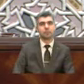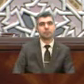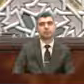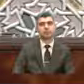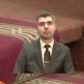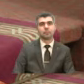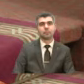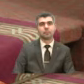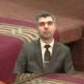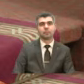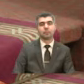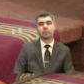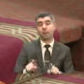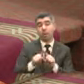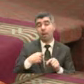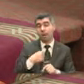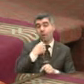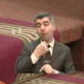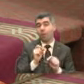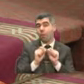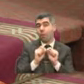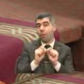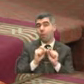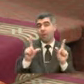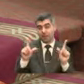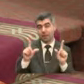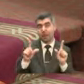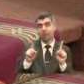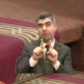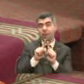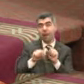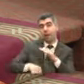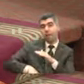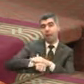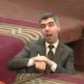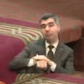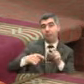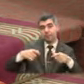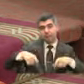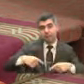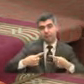يجب ان نوضح بان هناك بعض الملاعب ديال كره القدم بالذات